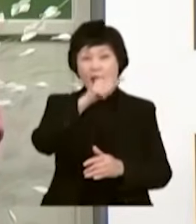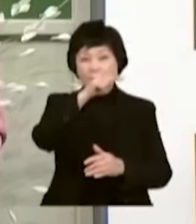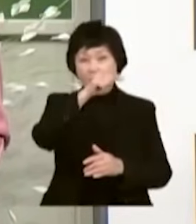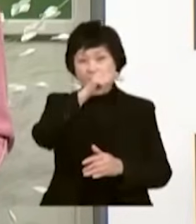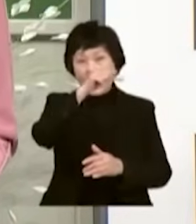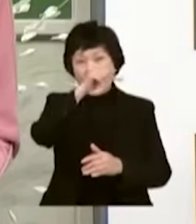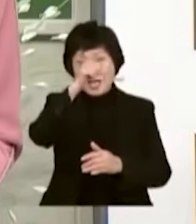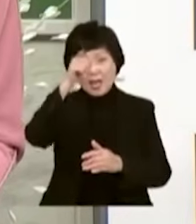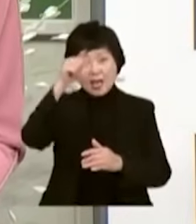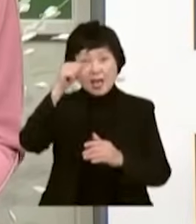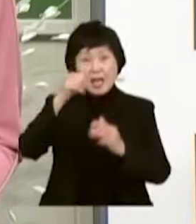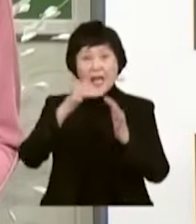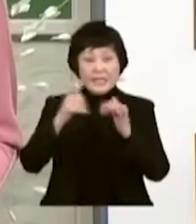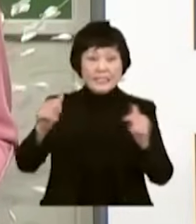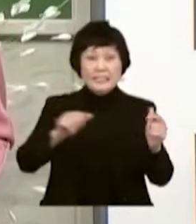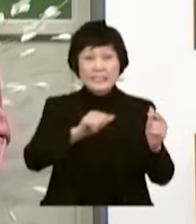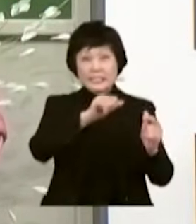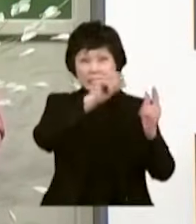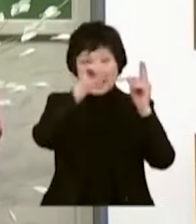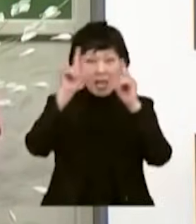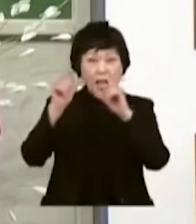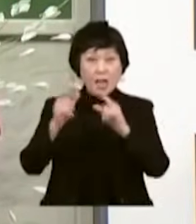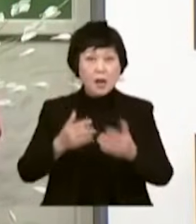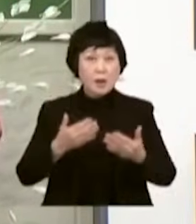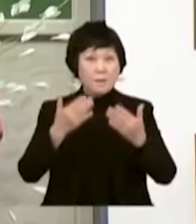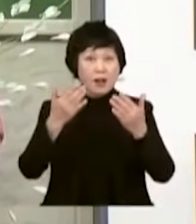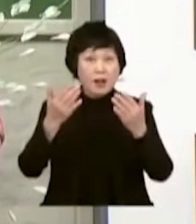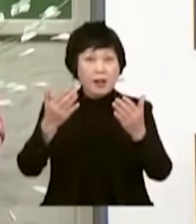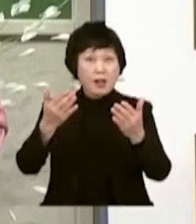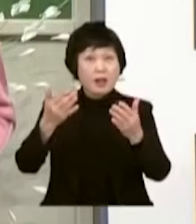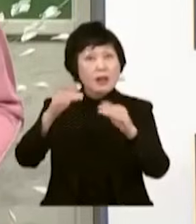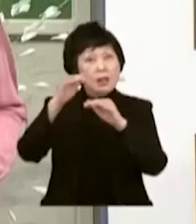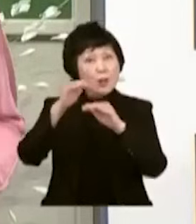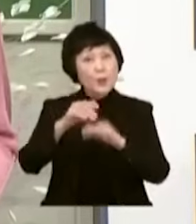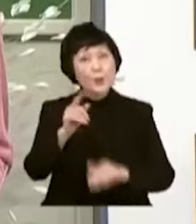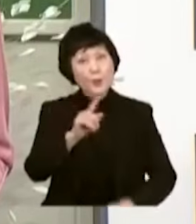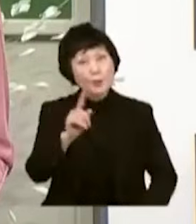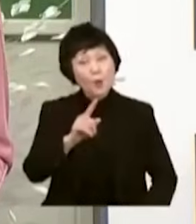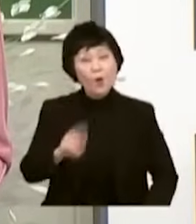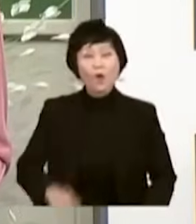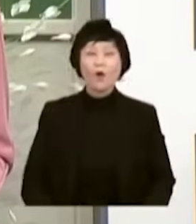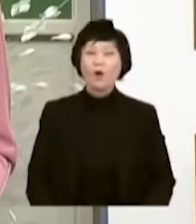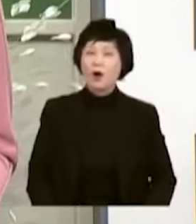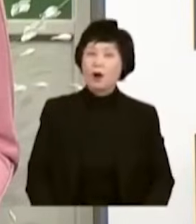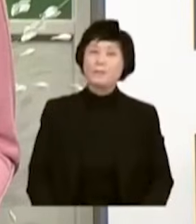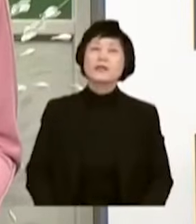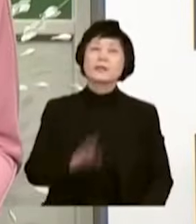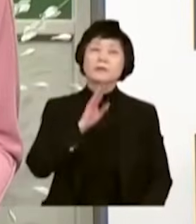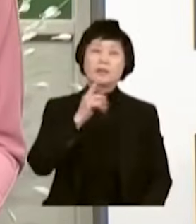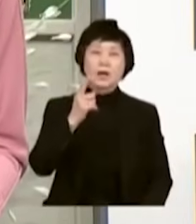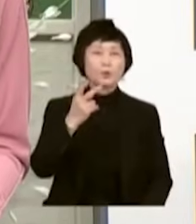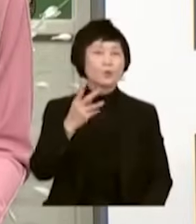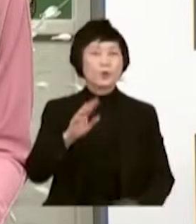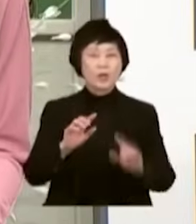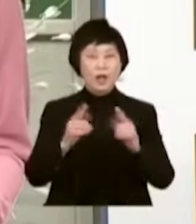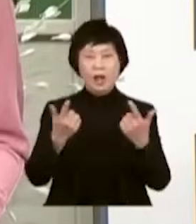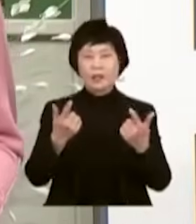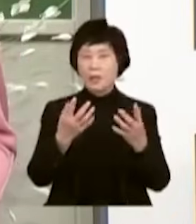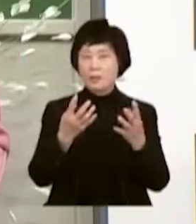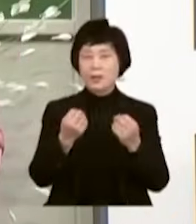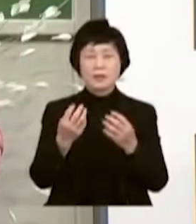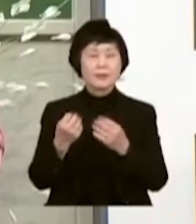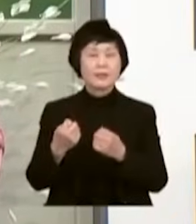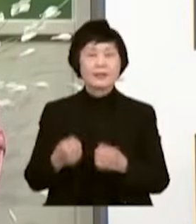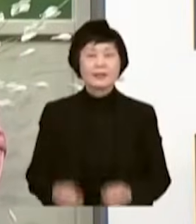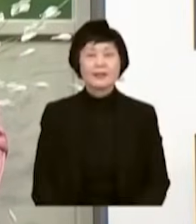초신자인데 성전 건축을 위해서 인생을 바친 청년이 계신데요. 네. 그 얘기는 또 뭐예요? 근데 이게 한두 명이 아니에요. 그러니까. 사실은. 근데